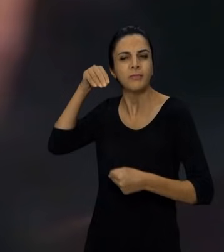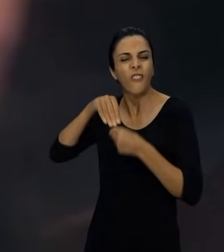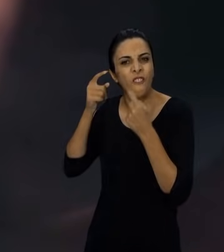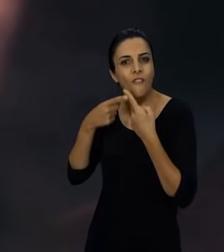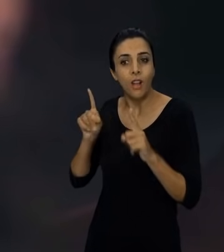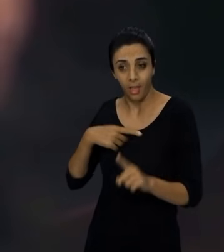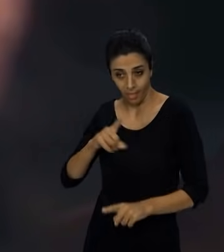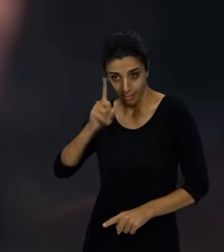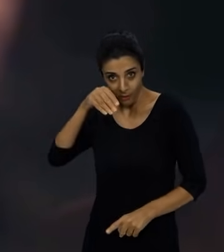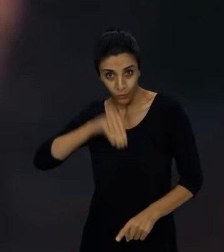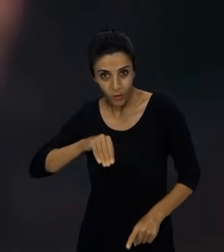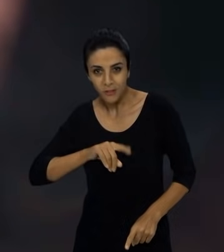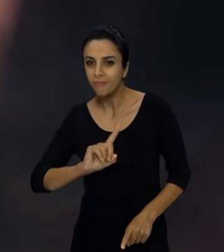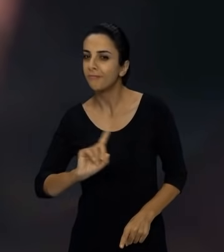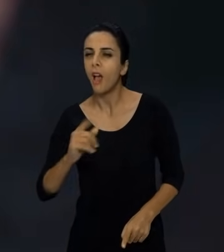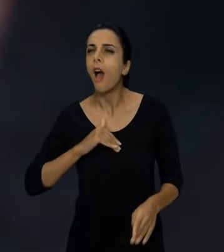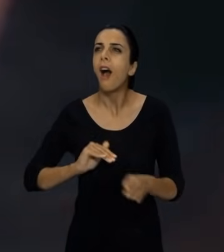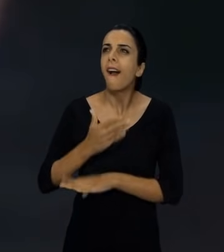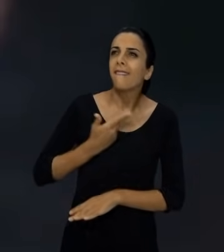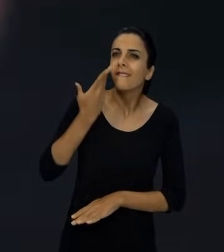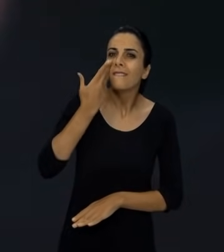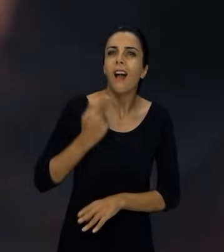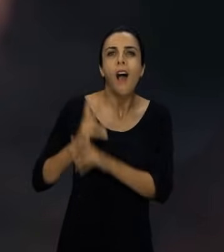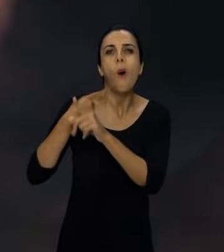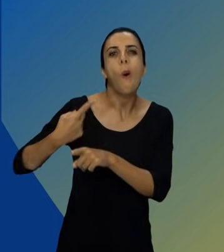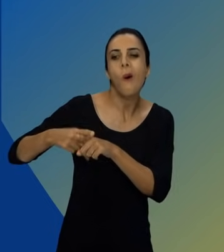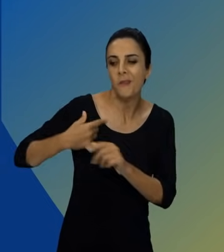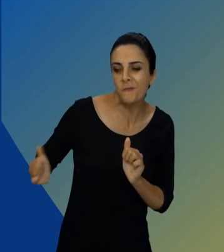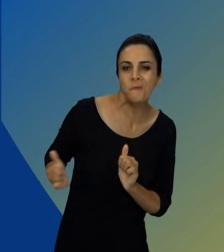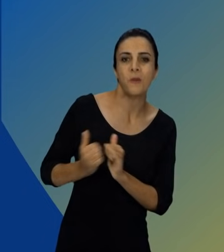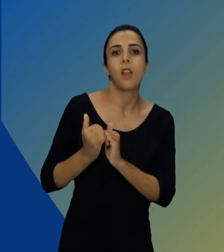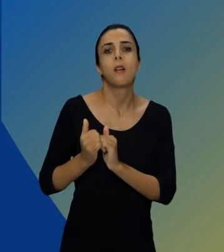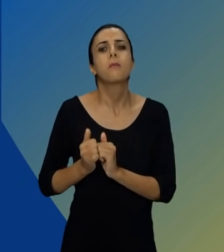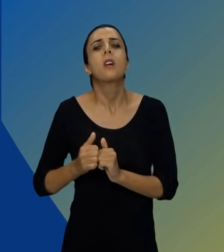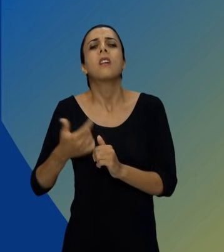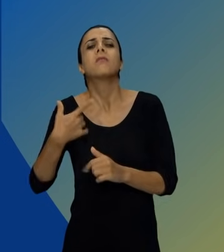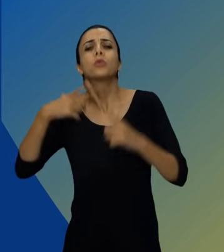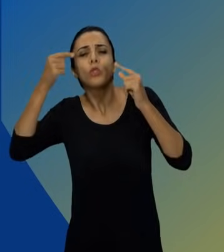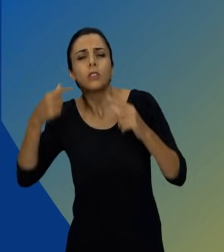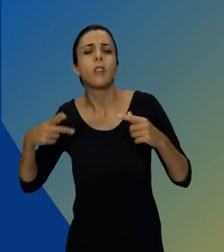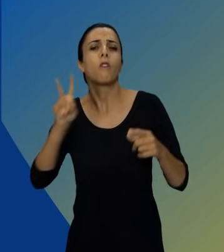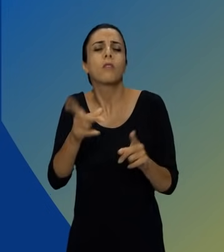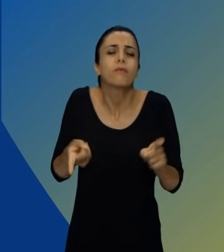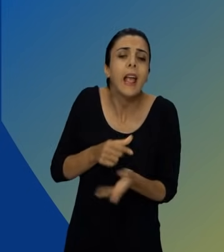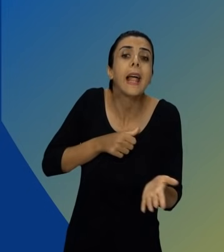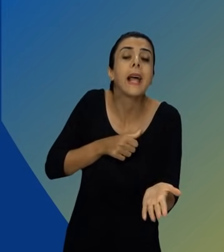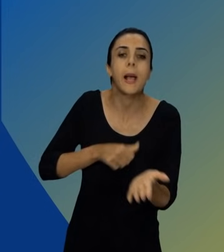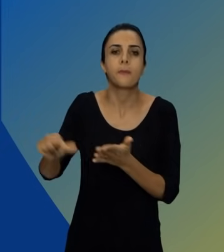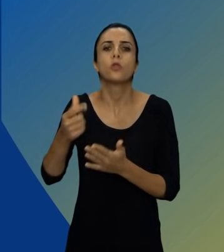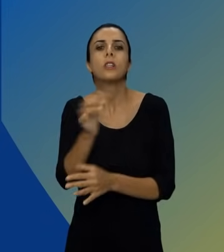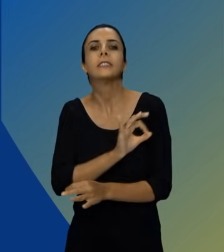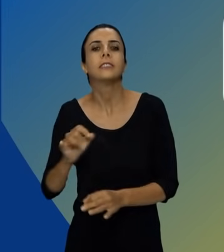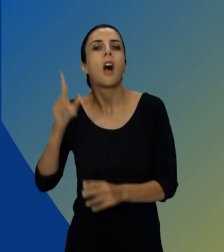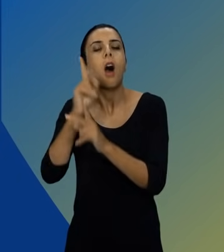yalnız değilim. Hayattan keyif aldığım her an hayal ortağım yanımda. Tüm operatör kullanıcıları için ücretsiz